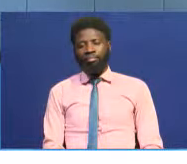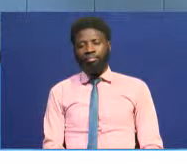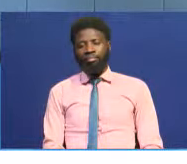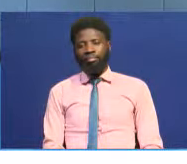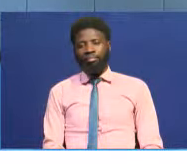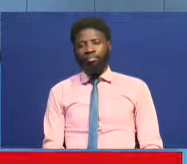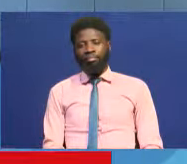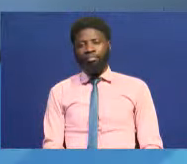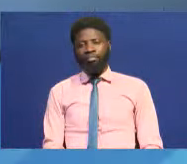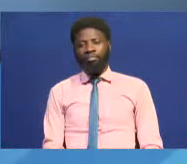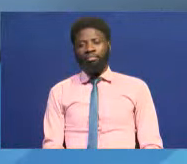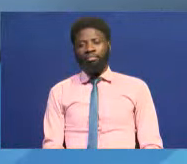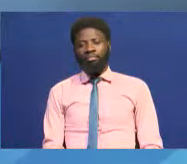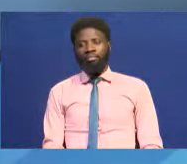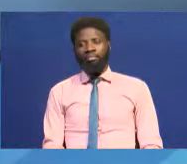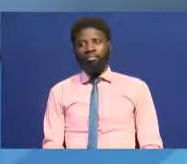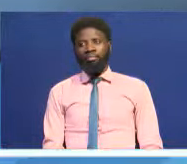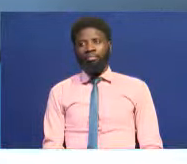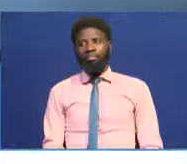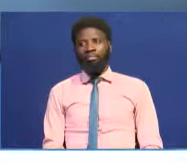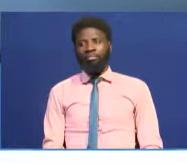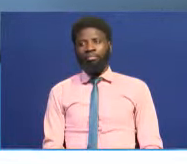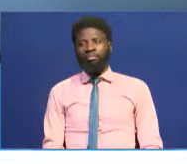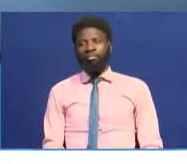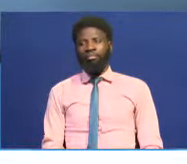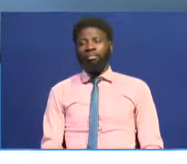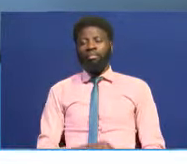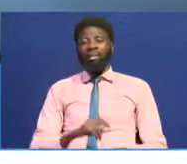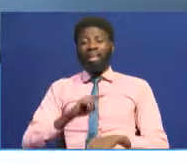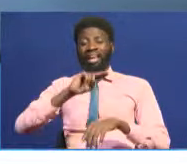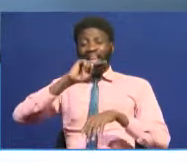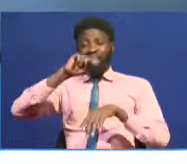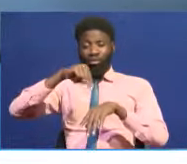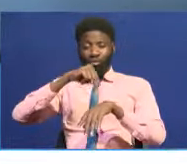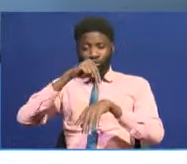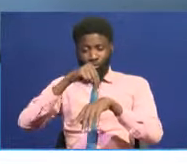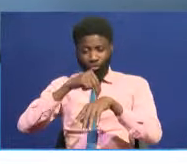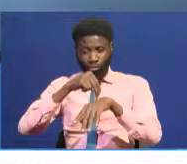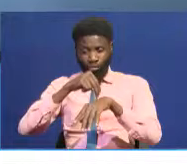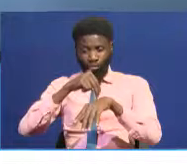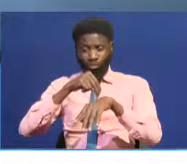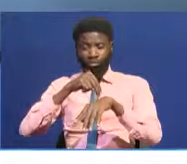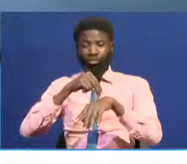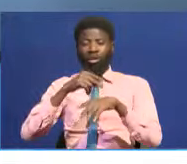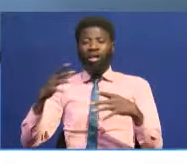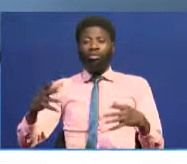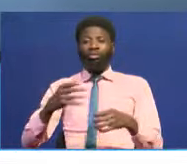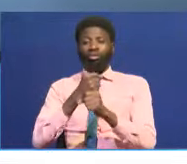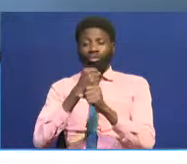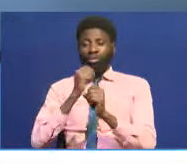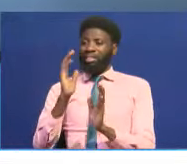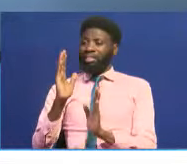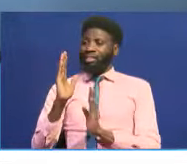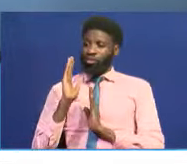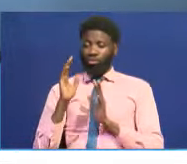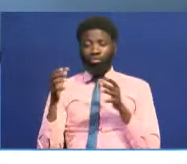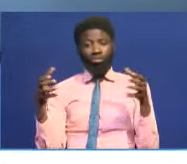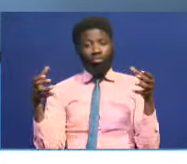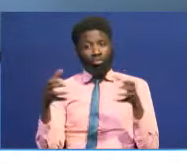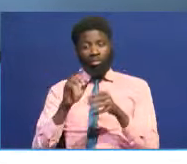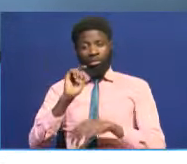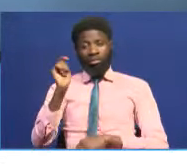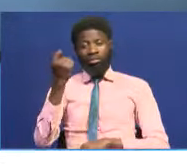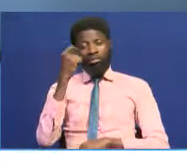chama cha kitaifa cha wafanyikazi wa kampuni za kibinafsi za usalama humu nchini sasa kinatoa wito